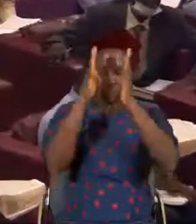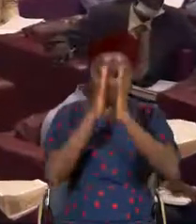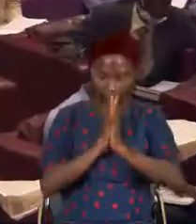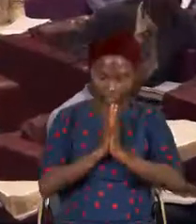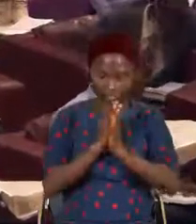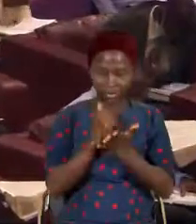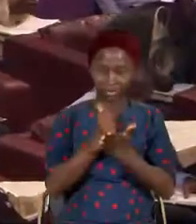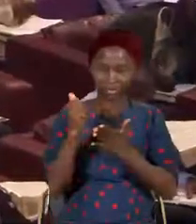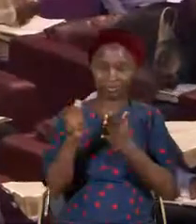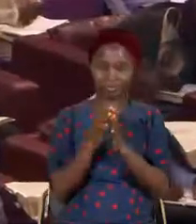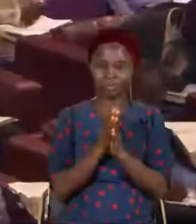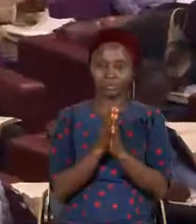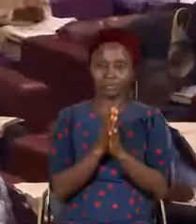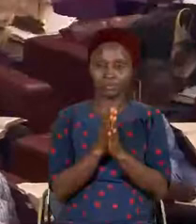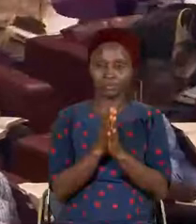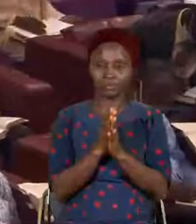Amen.